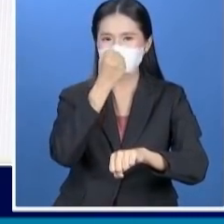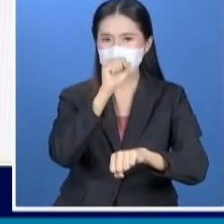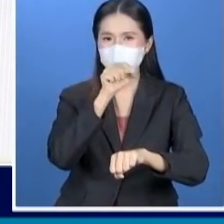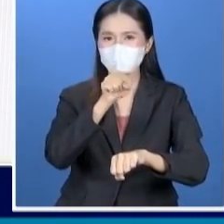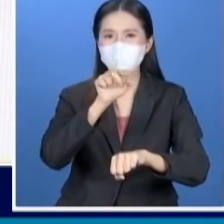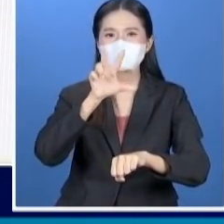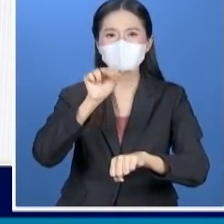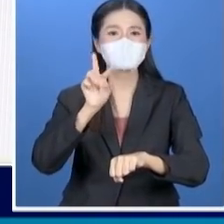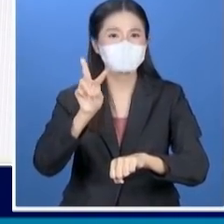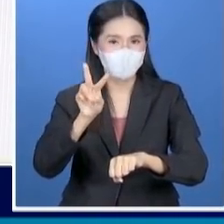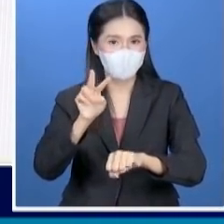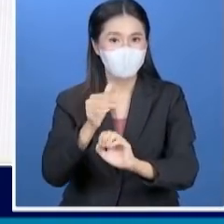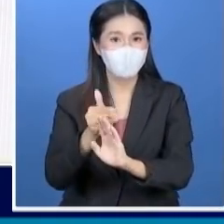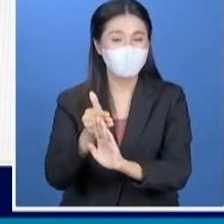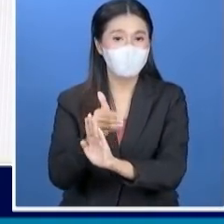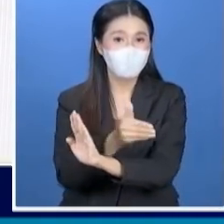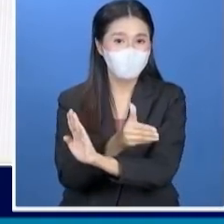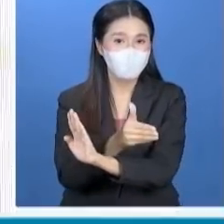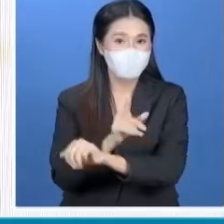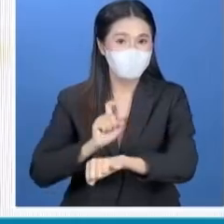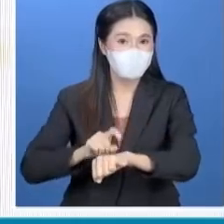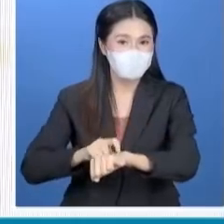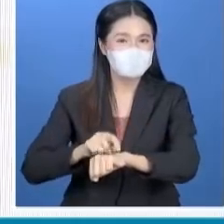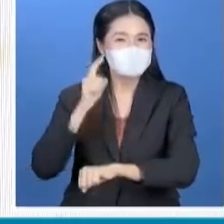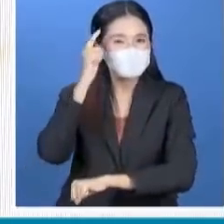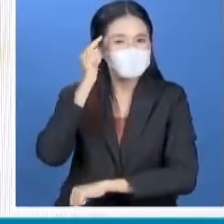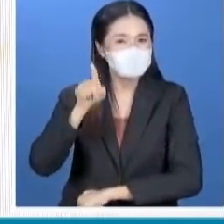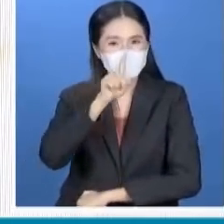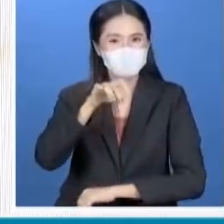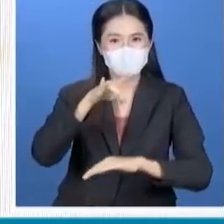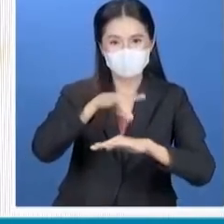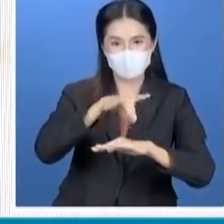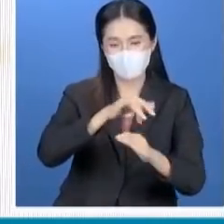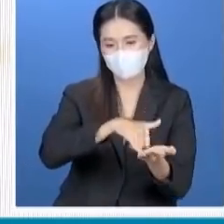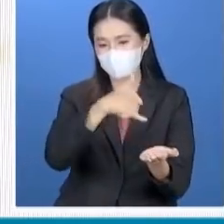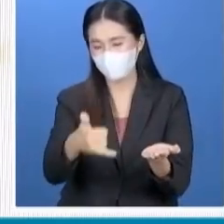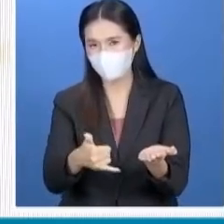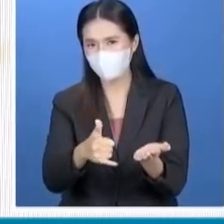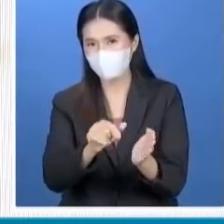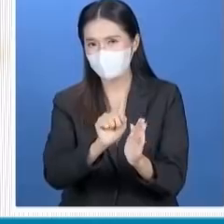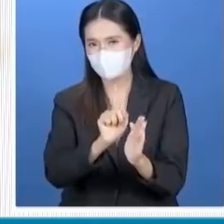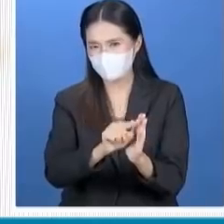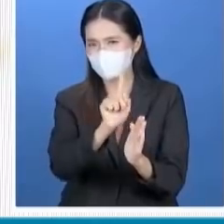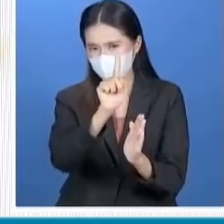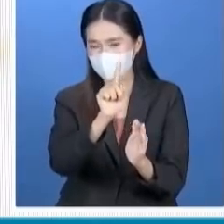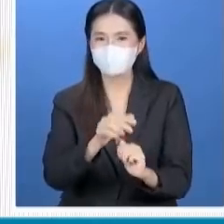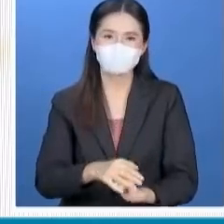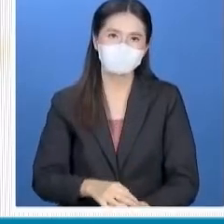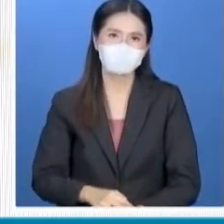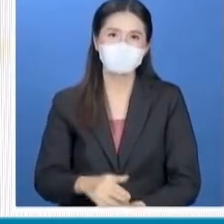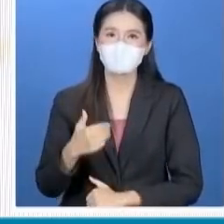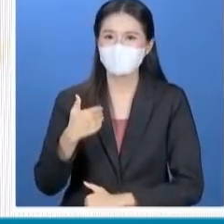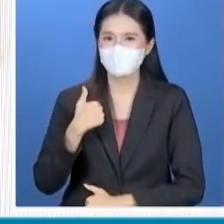22:32 นะฮะซึ่งก่อนเวลาที่เราสันนิษฐานว่าคุณแตงโมตกเรือก็ประมาณนาทีนะครับจ